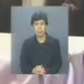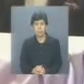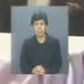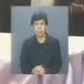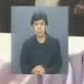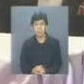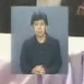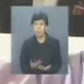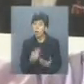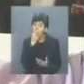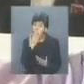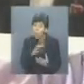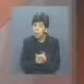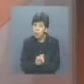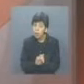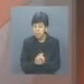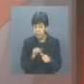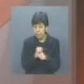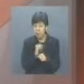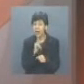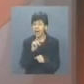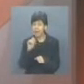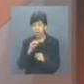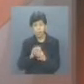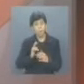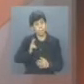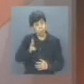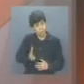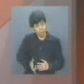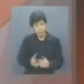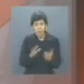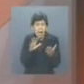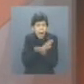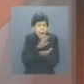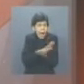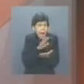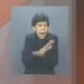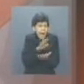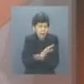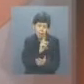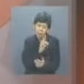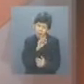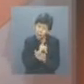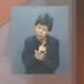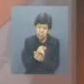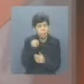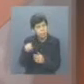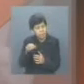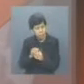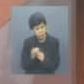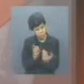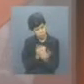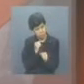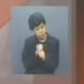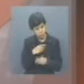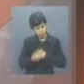เห็นไหมคะข้างท้าย กระดาษคำในภาษาโปรตุเกสที่แปลว่ากระดาษกัมปาดูที่แปลว่ากัมประโดในหน้าหาลูกค้า